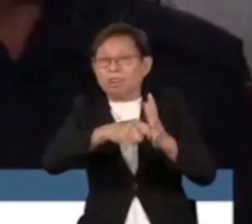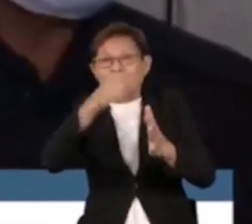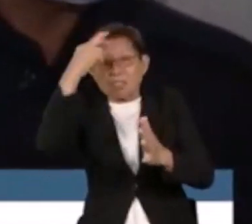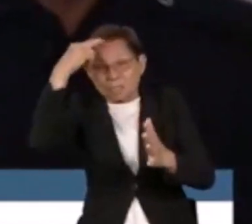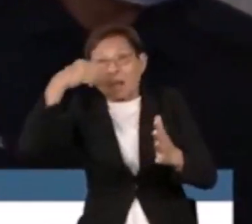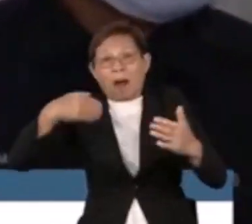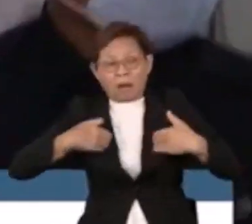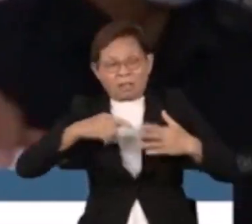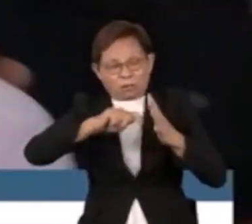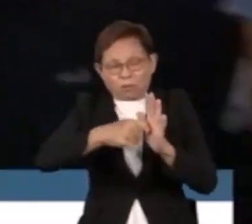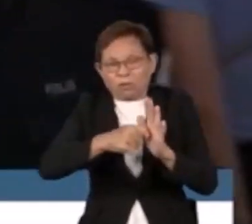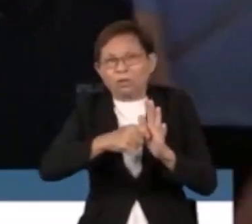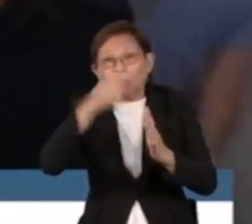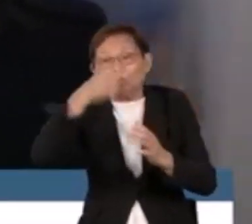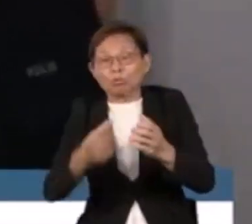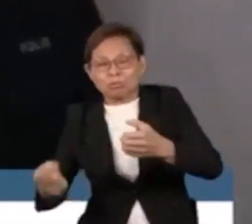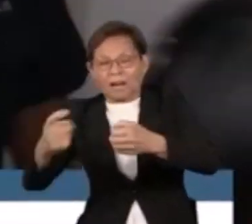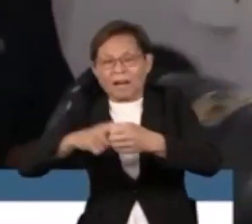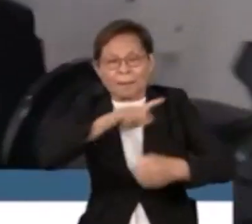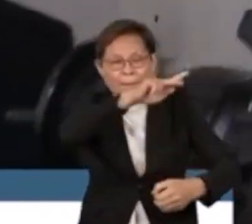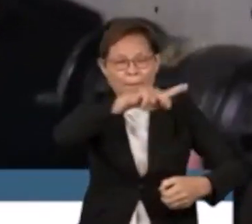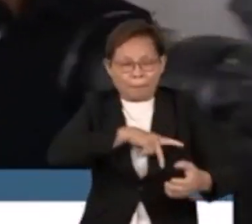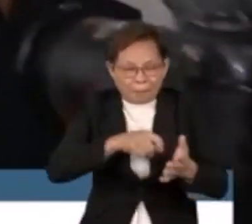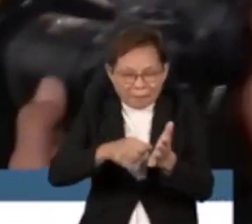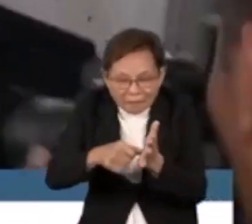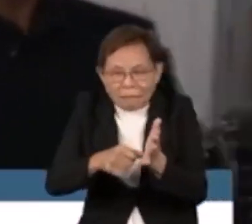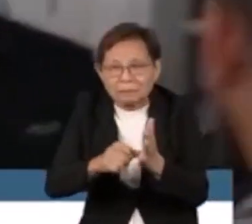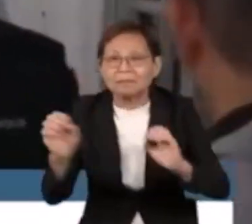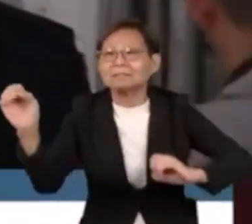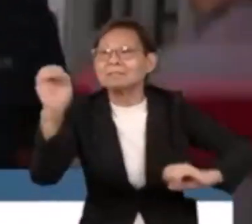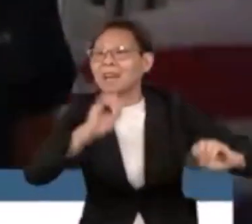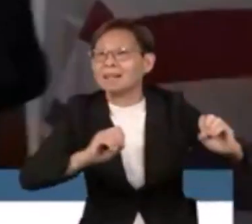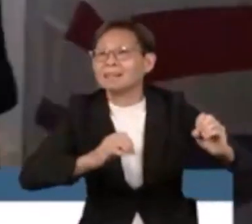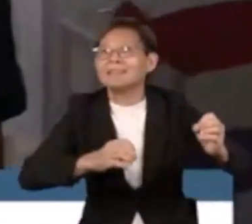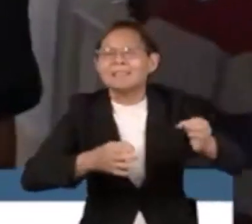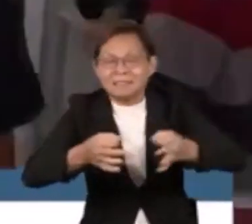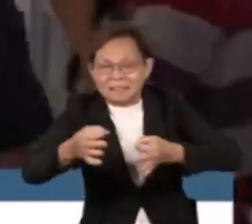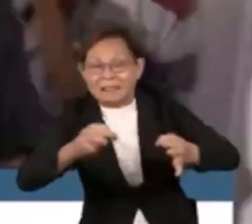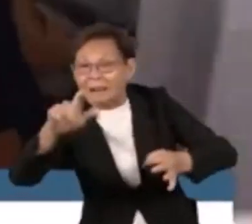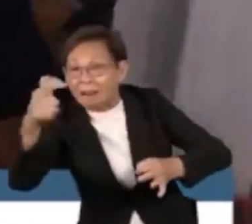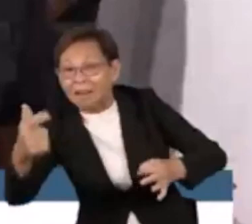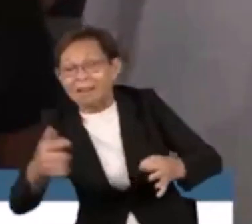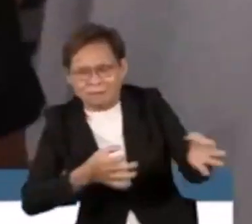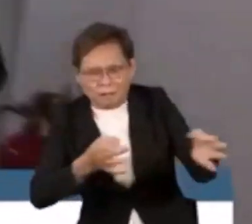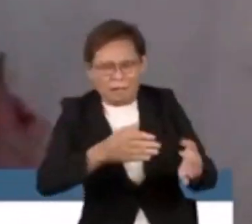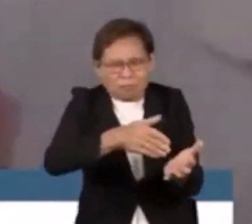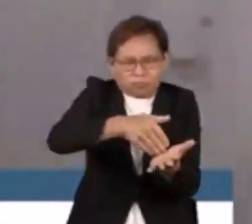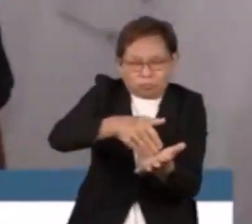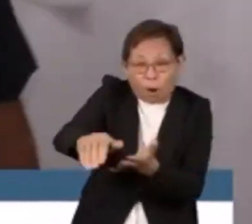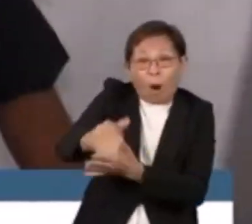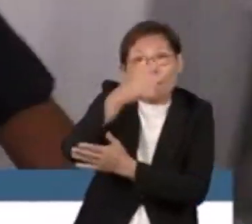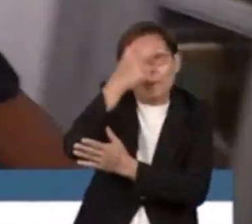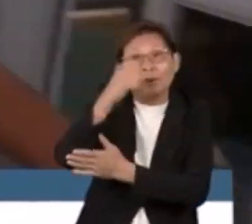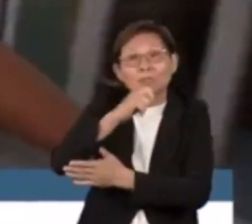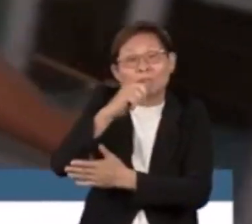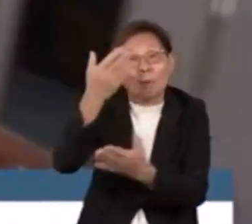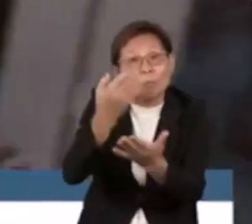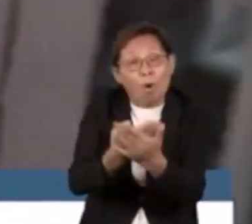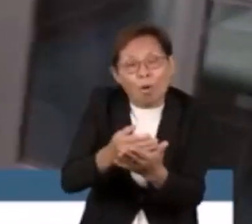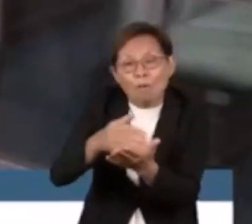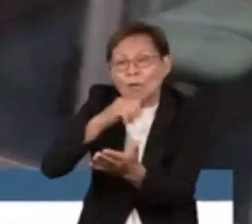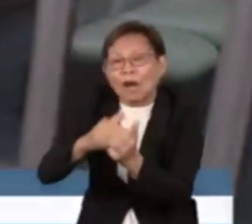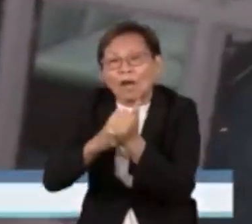untuk mengaitkan dia dengan pemilik dada tanpa sebarang keterangan lain keterangan juga ditolak karena tidak ikut prinsip